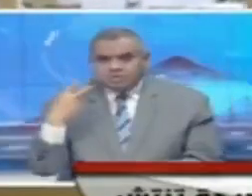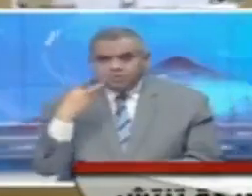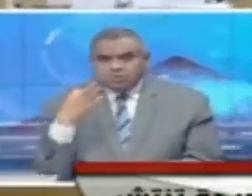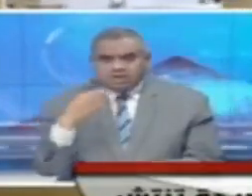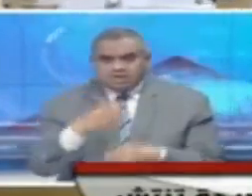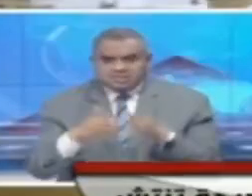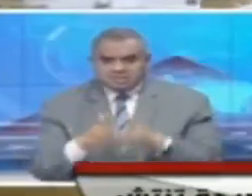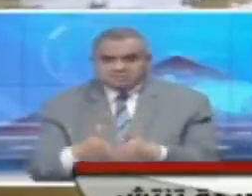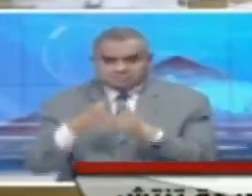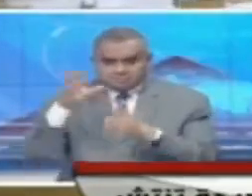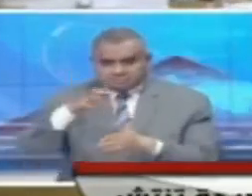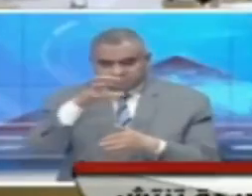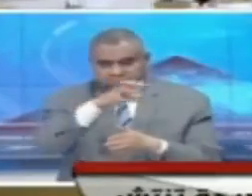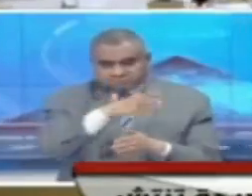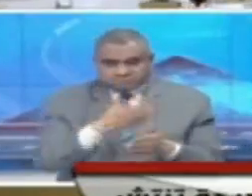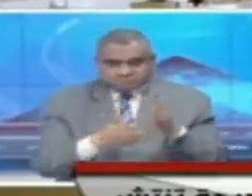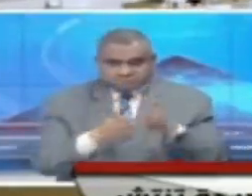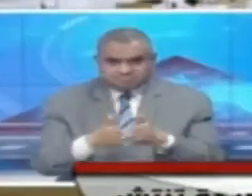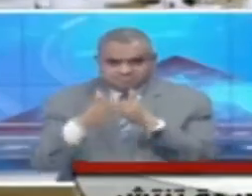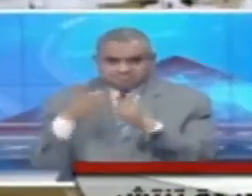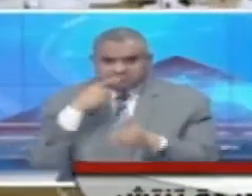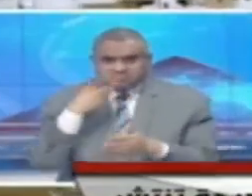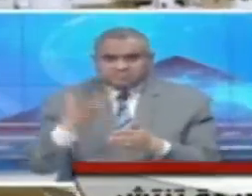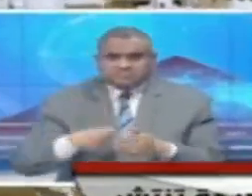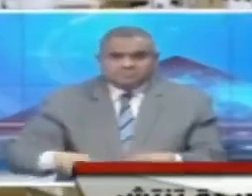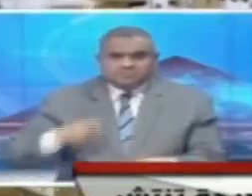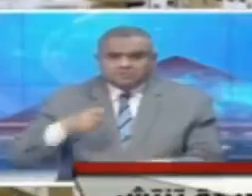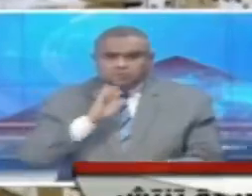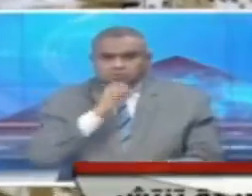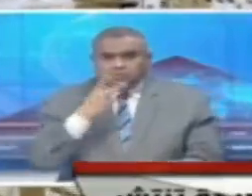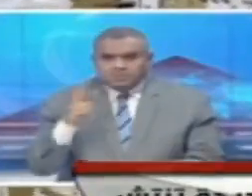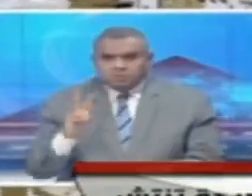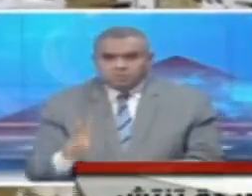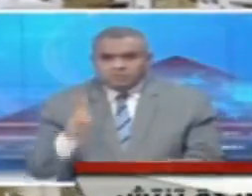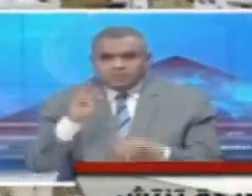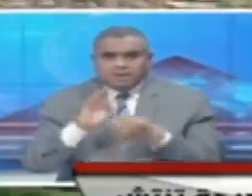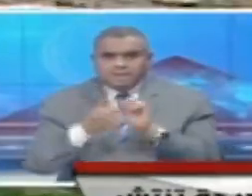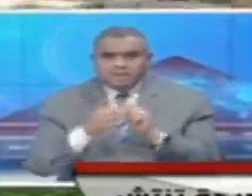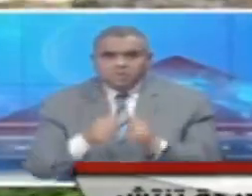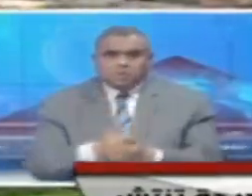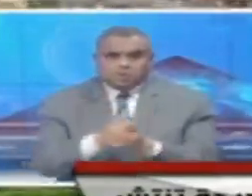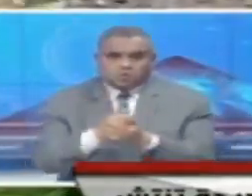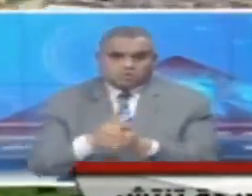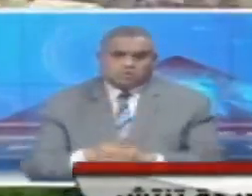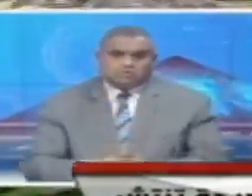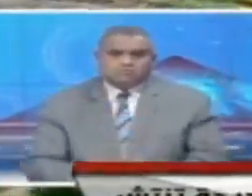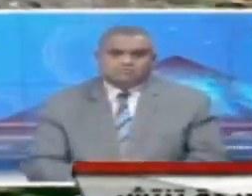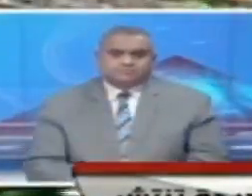2,232 وحدة بتكلفة 670 مليون جنيه.